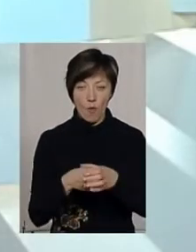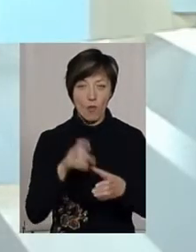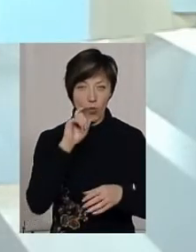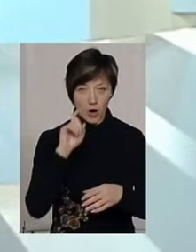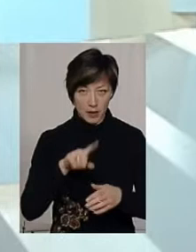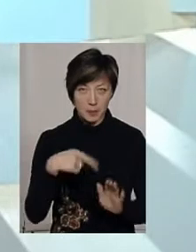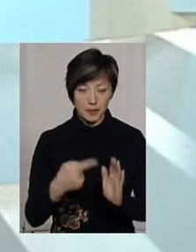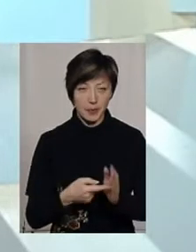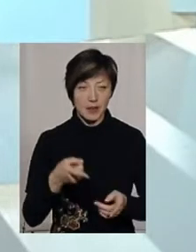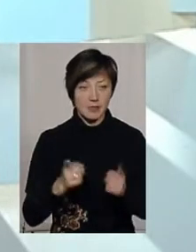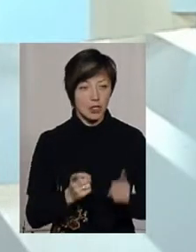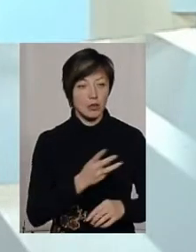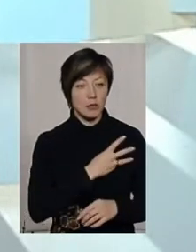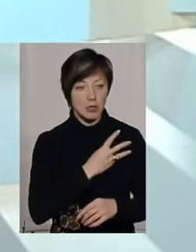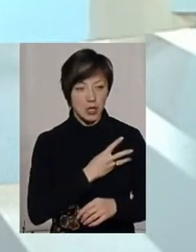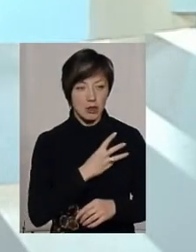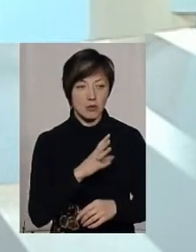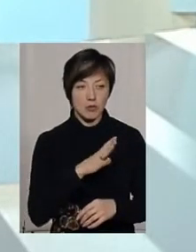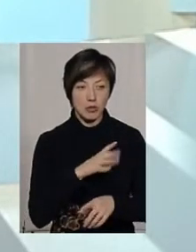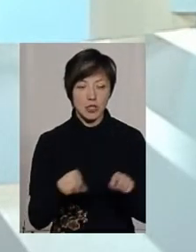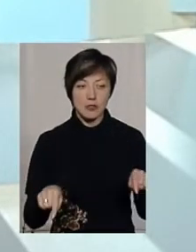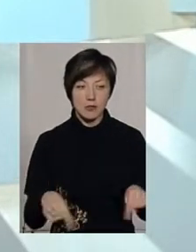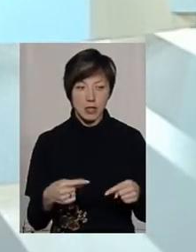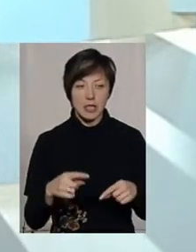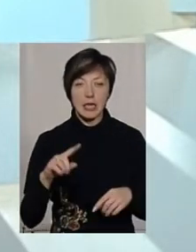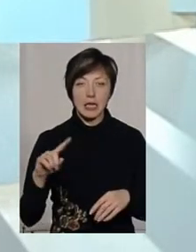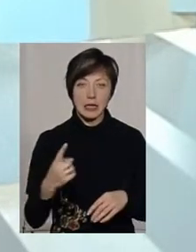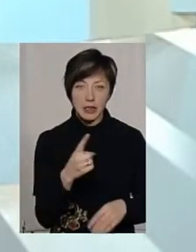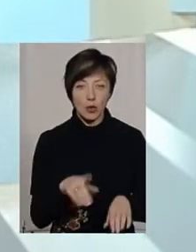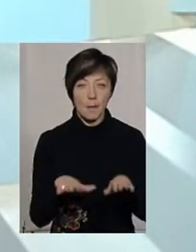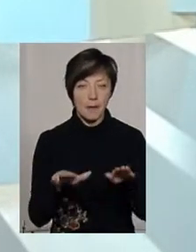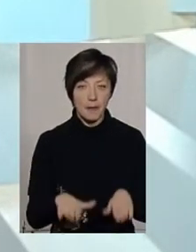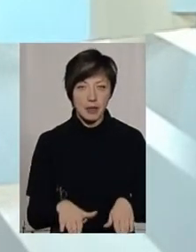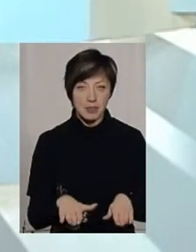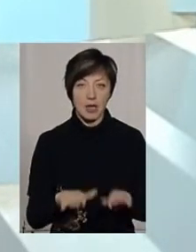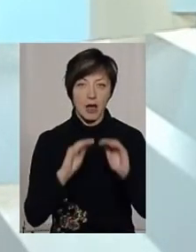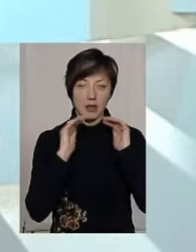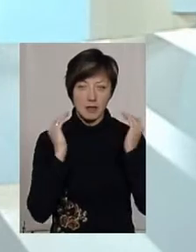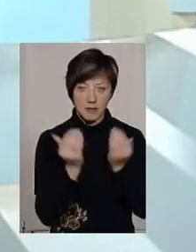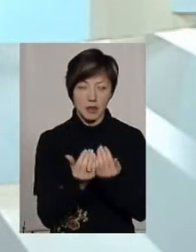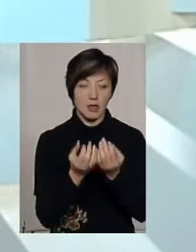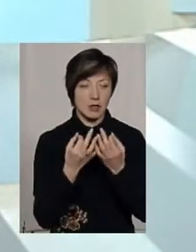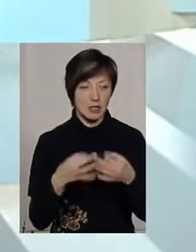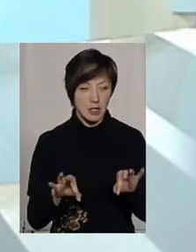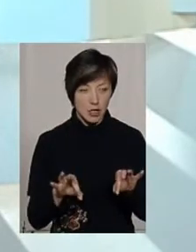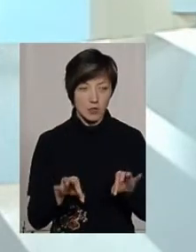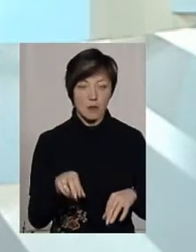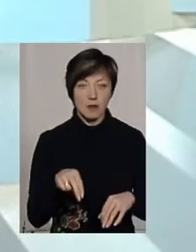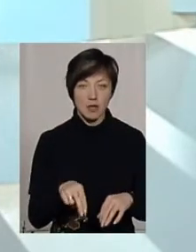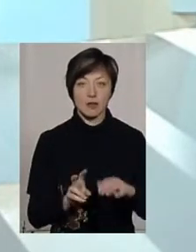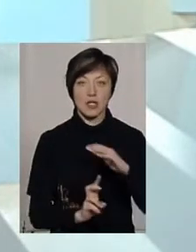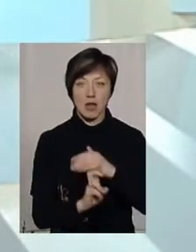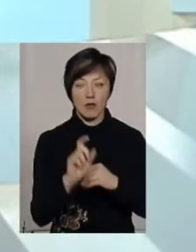Звичайно, бажання було створити єдину помісну, автокефальну, незалежну православну